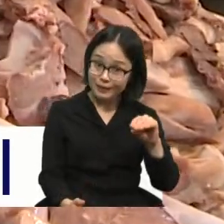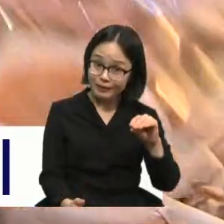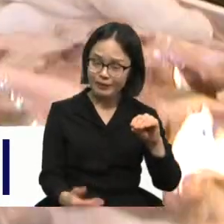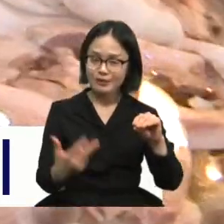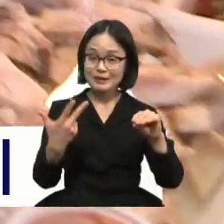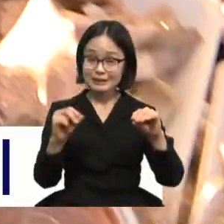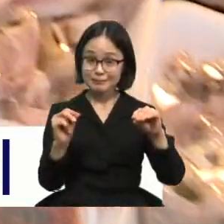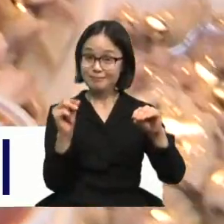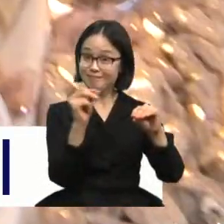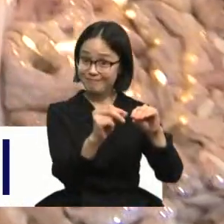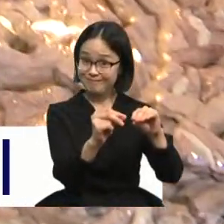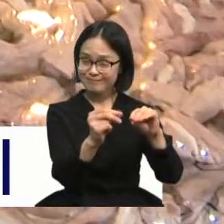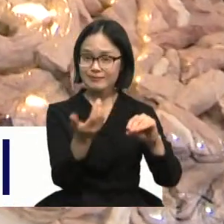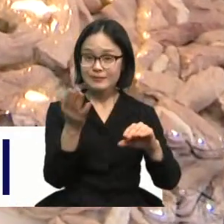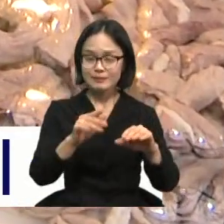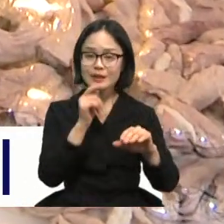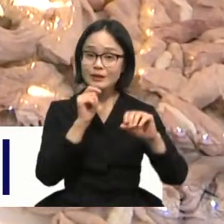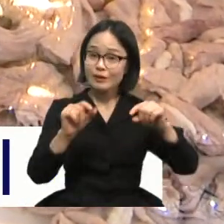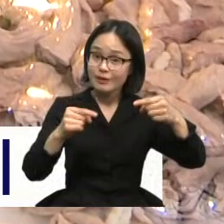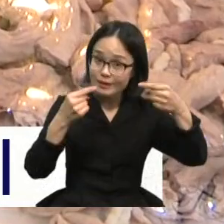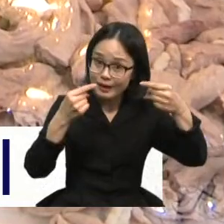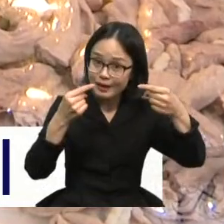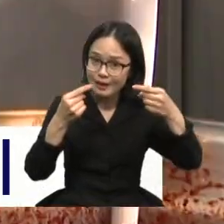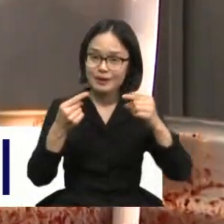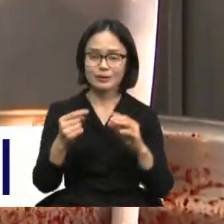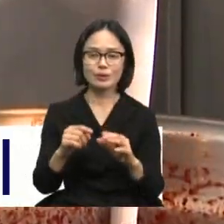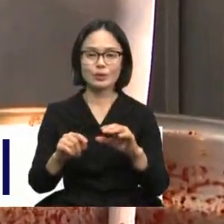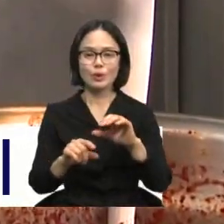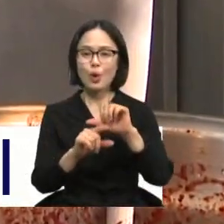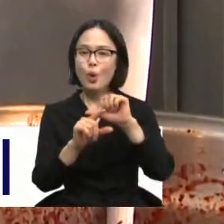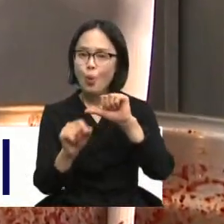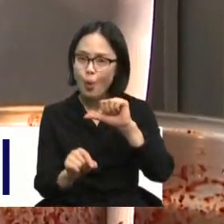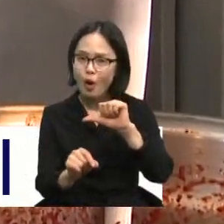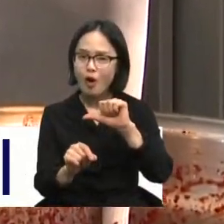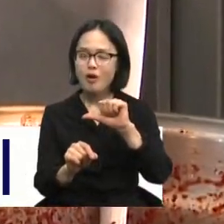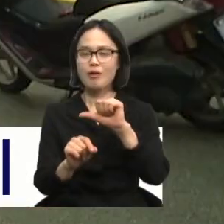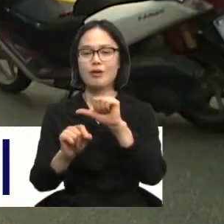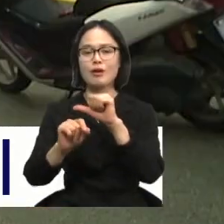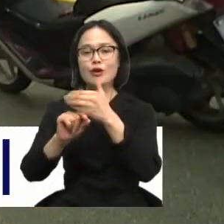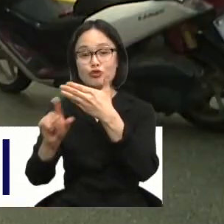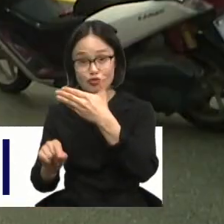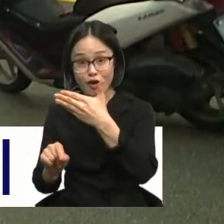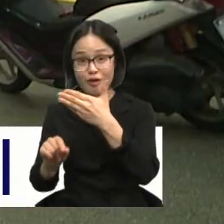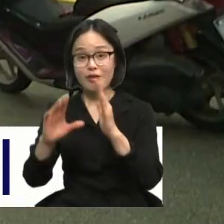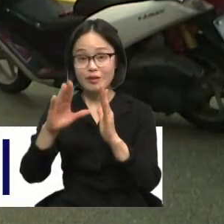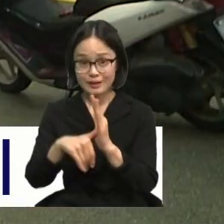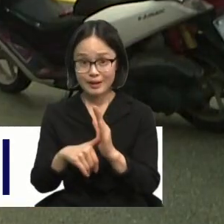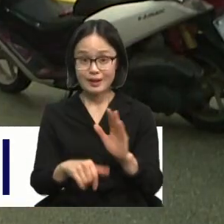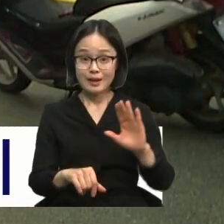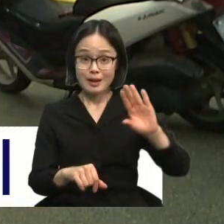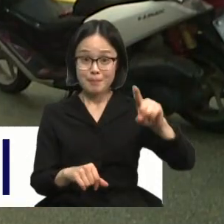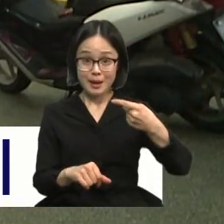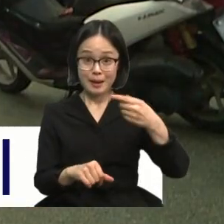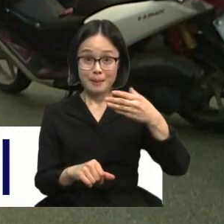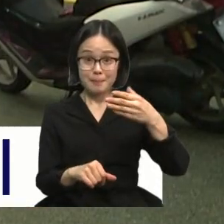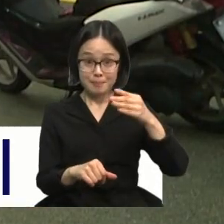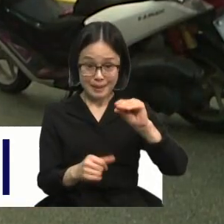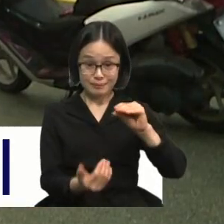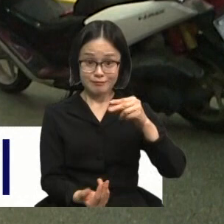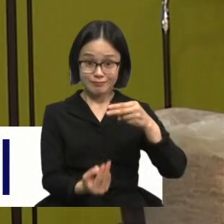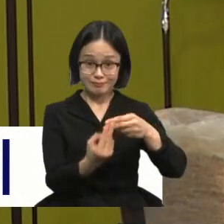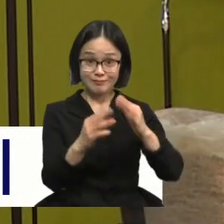있는데 설날과 가정의 달 추석이 있는 2월과 5월 9월에는 최대 100만 원을 전하면 10만 원을